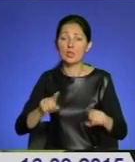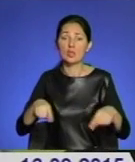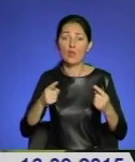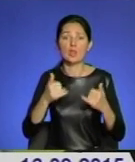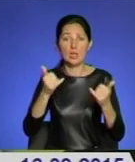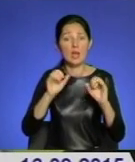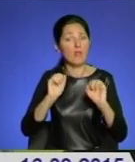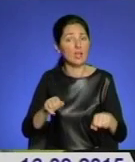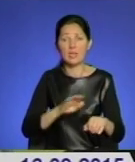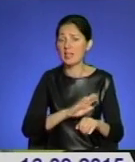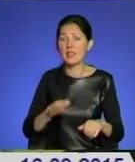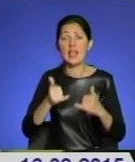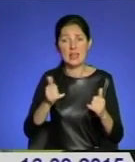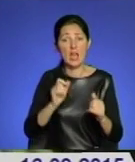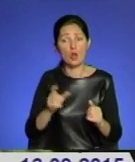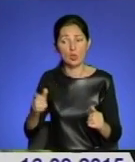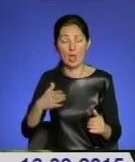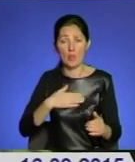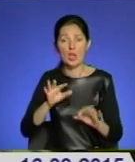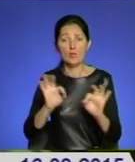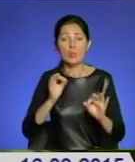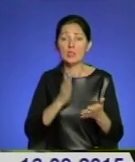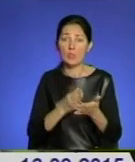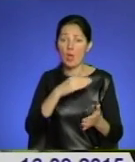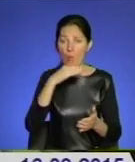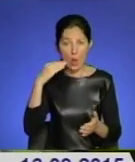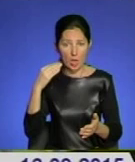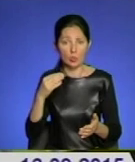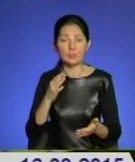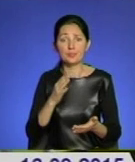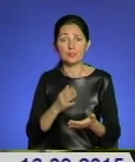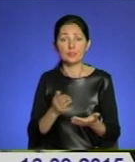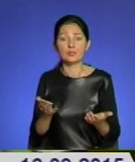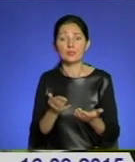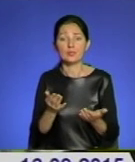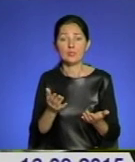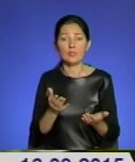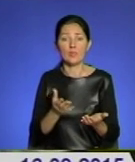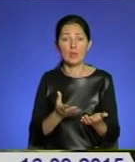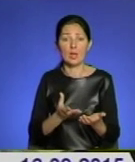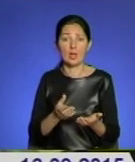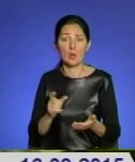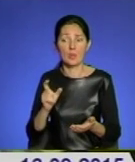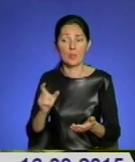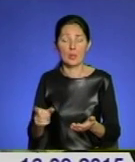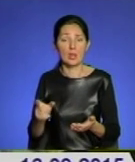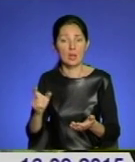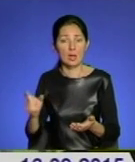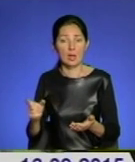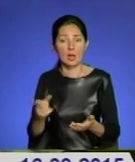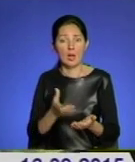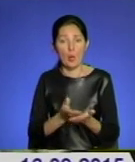Ми інформацію маємо багато, володіємо інформацією, де платник дуже